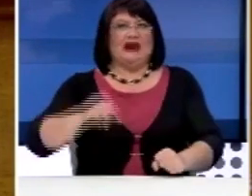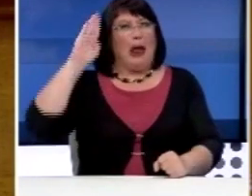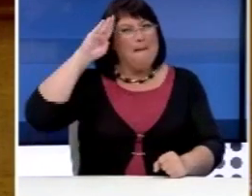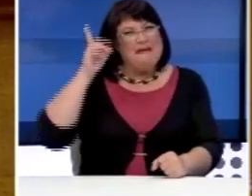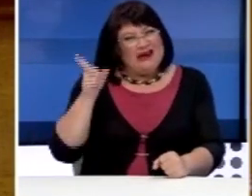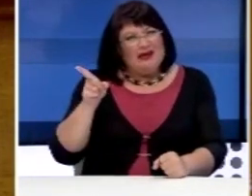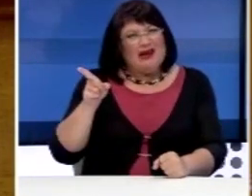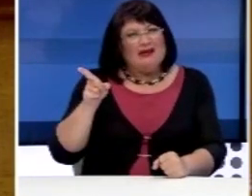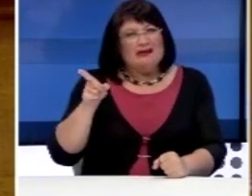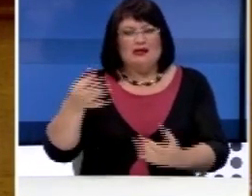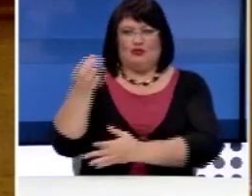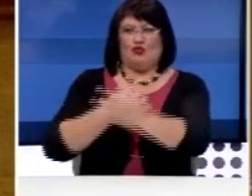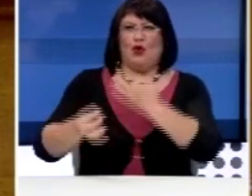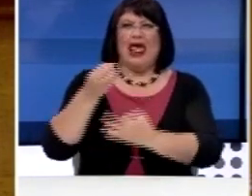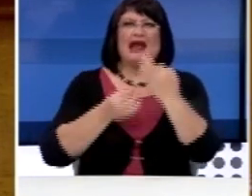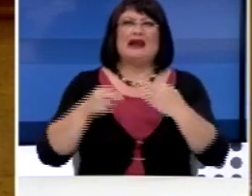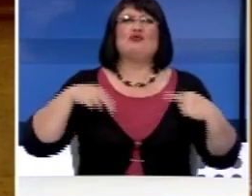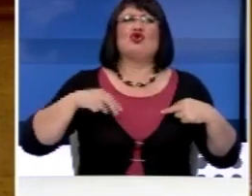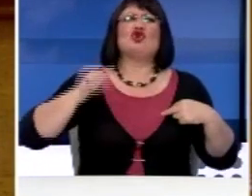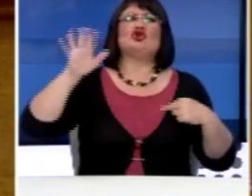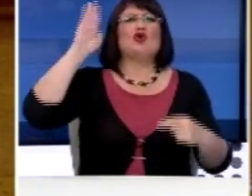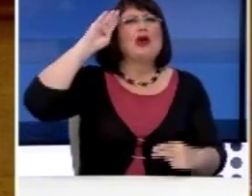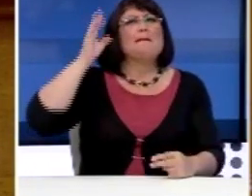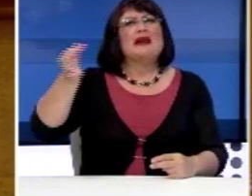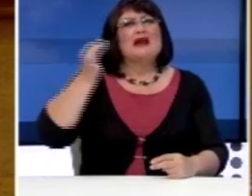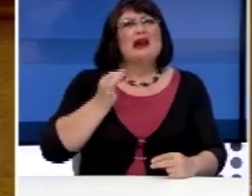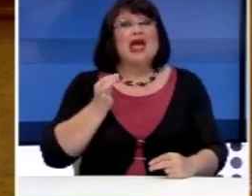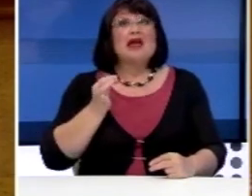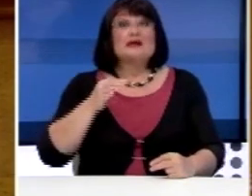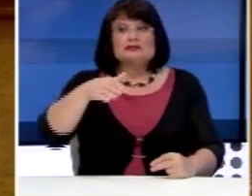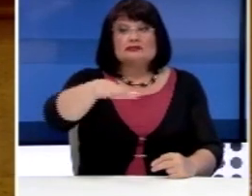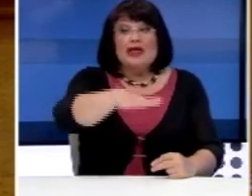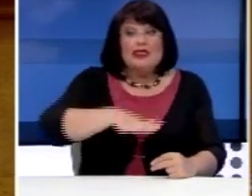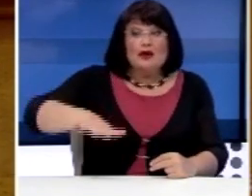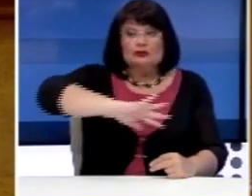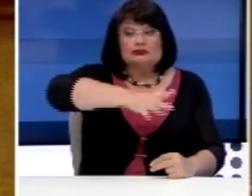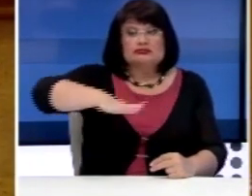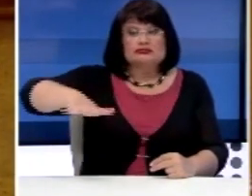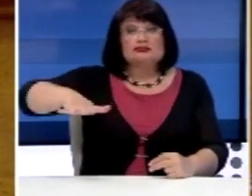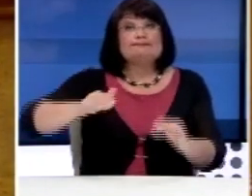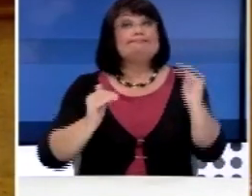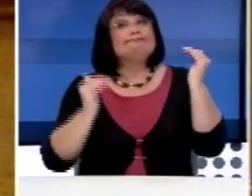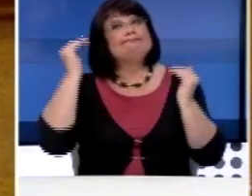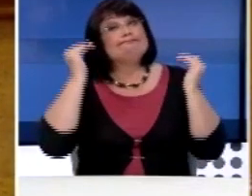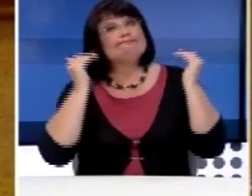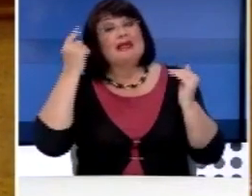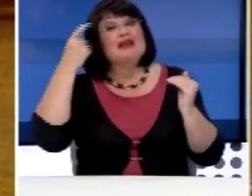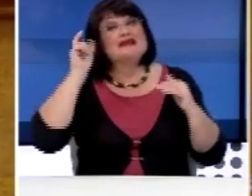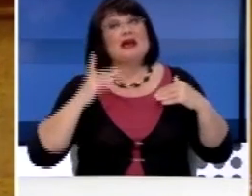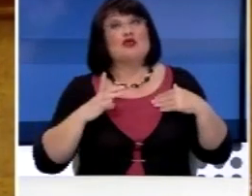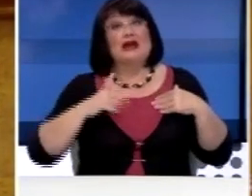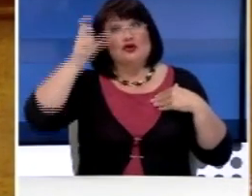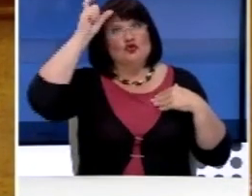Πολιτείες, που με δηλώσεις του State Department μιλούν για αμφισβητούμενα ύδατα, νομιμοποιούν δηλαδή